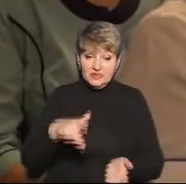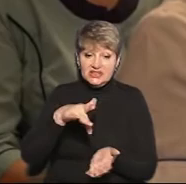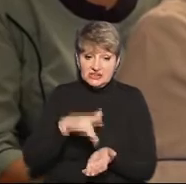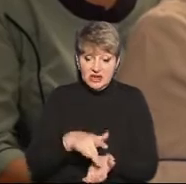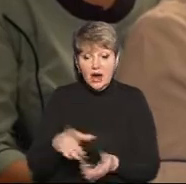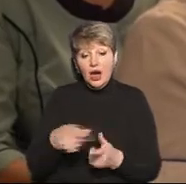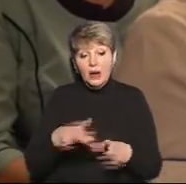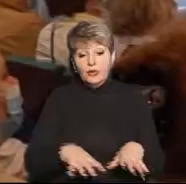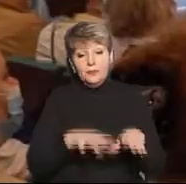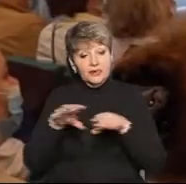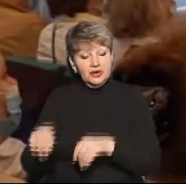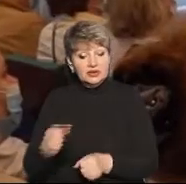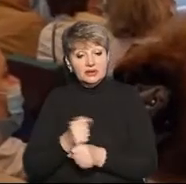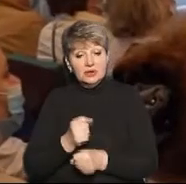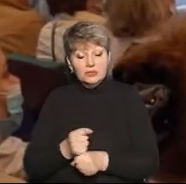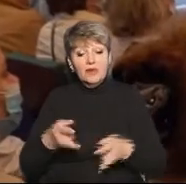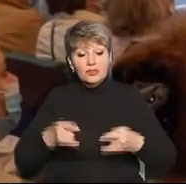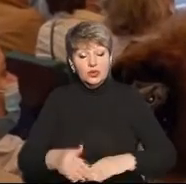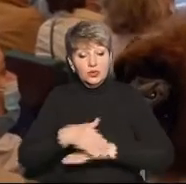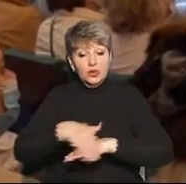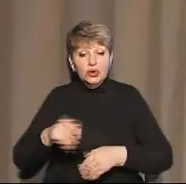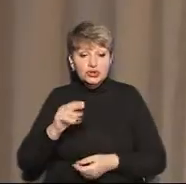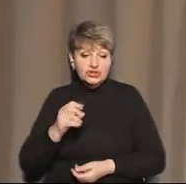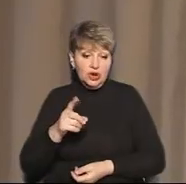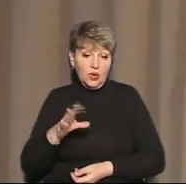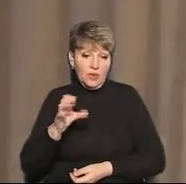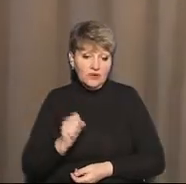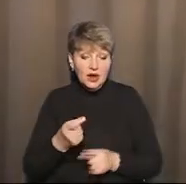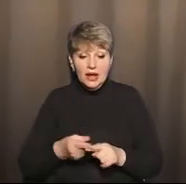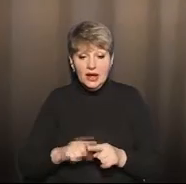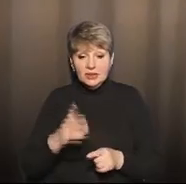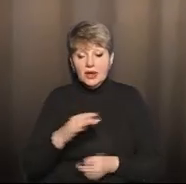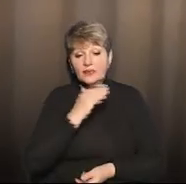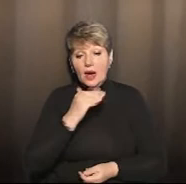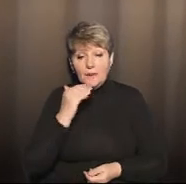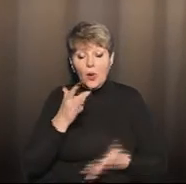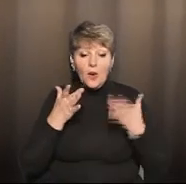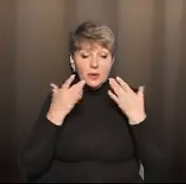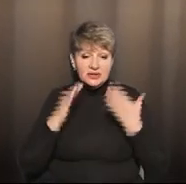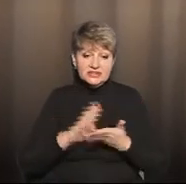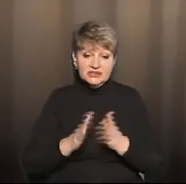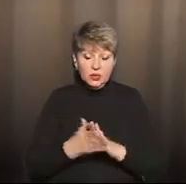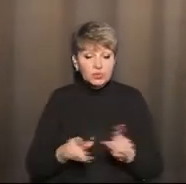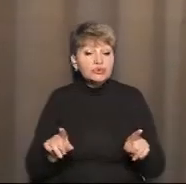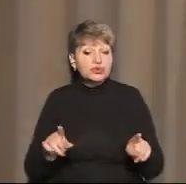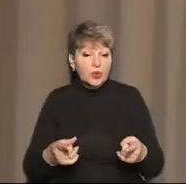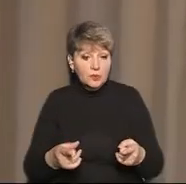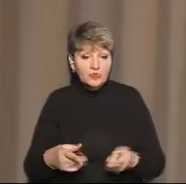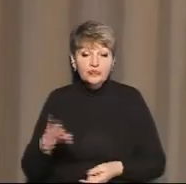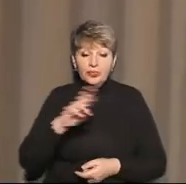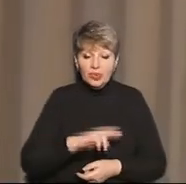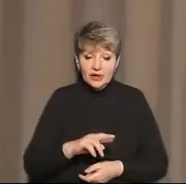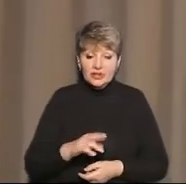центрі або перейти на роботу у пологовий на вулиці Чехова. Це набагато облегчить ситуацію, чого і для